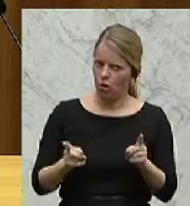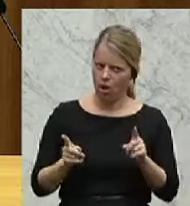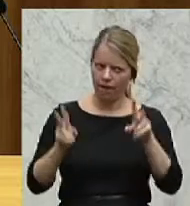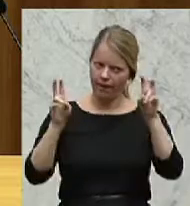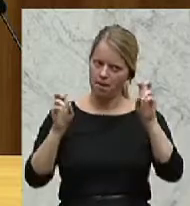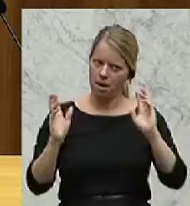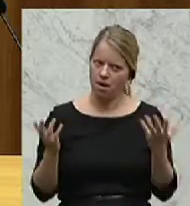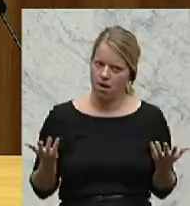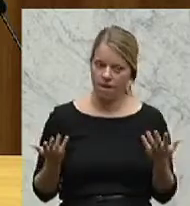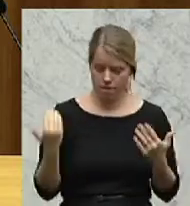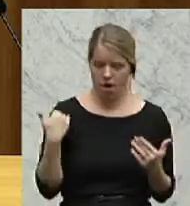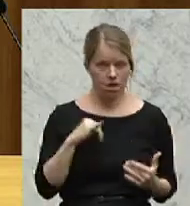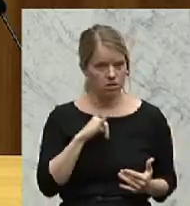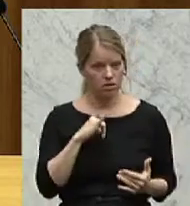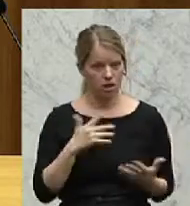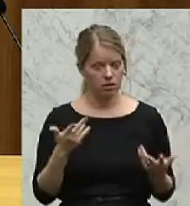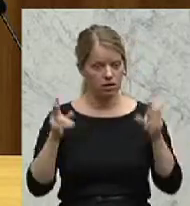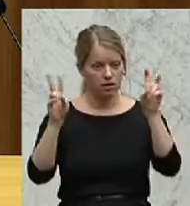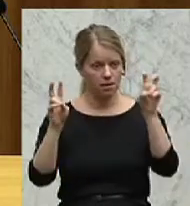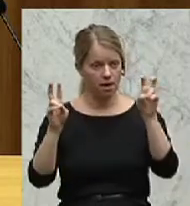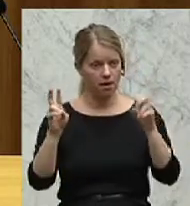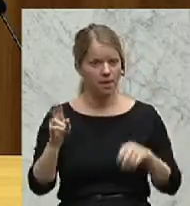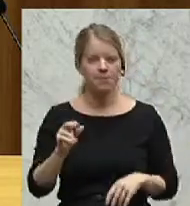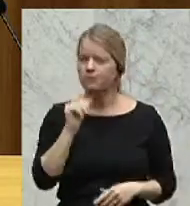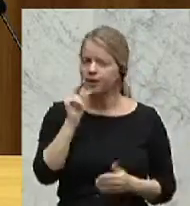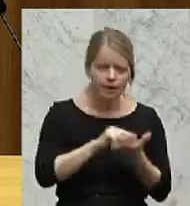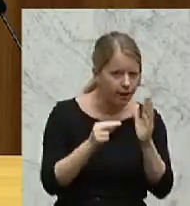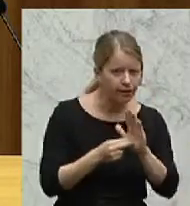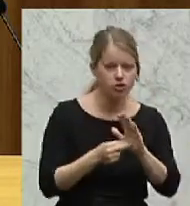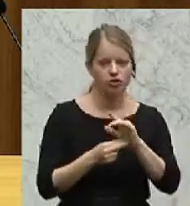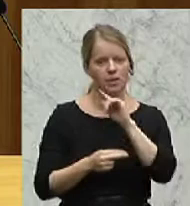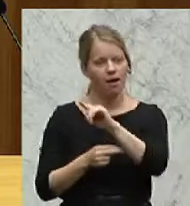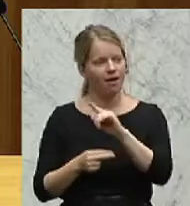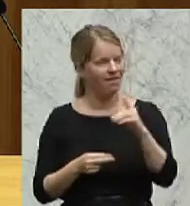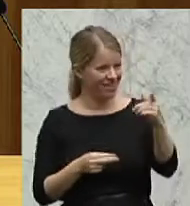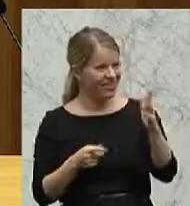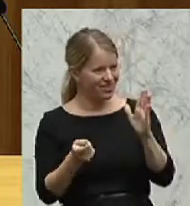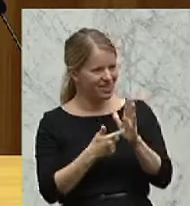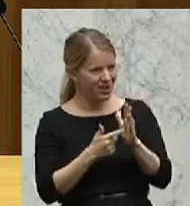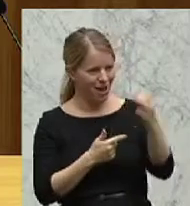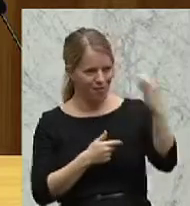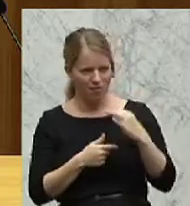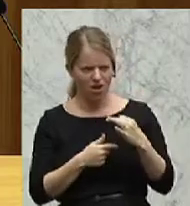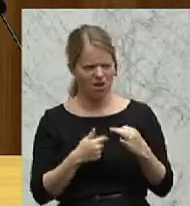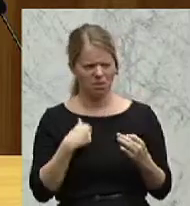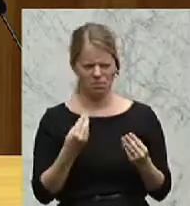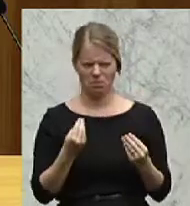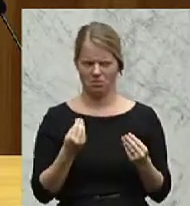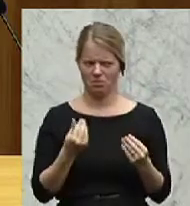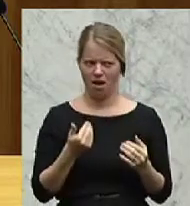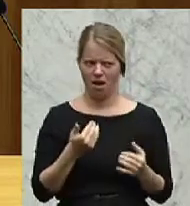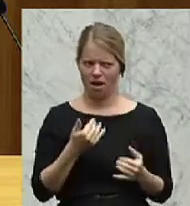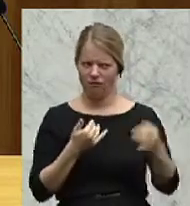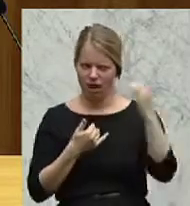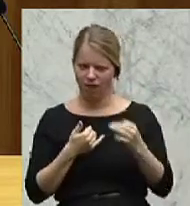das wäre vielleicht ein interessantes Thema auch gewesen. Möglicherweise auch nicht ganz so technisch wie Ihre dringliche Anfrage, weil ich habe manchmal den Eindruck gehabt, also bei den